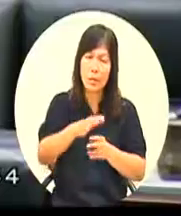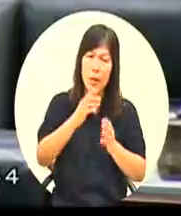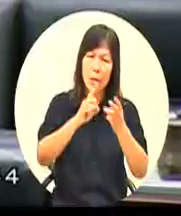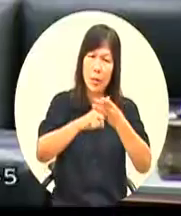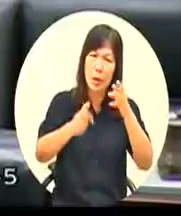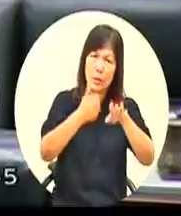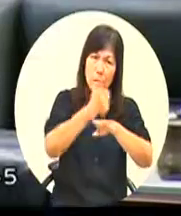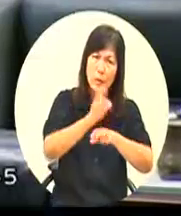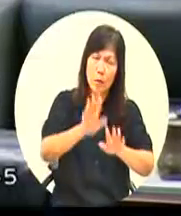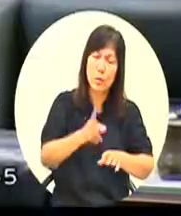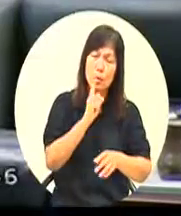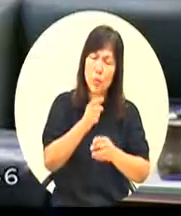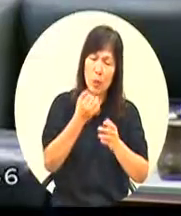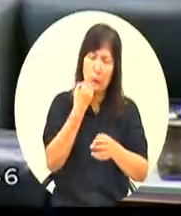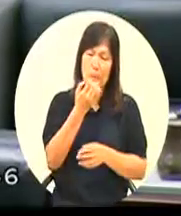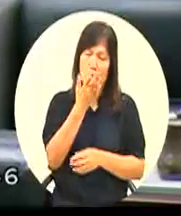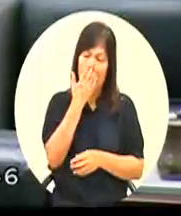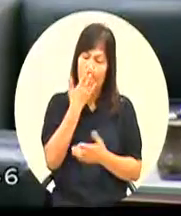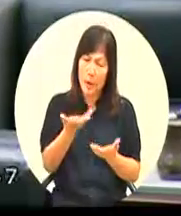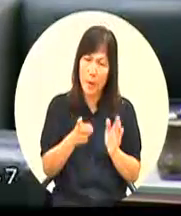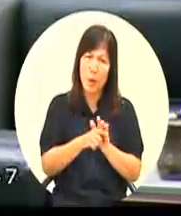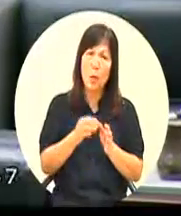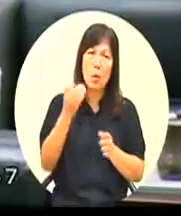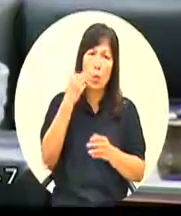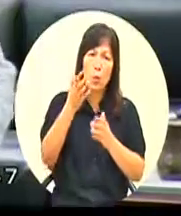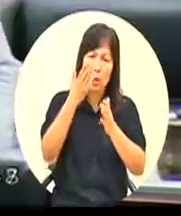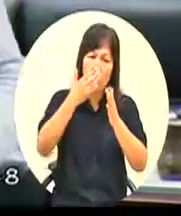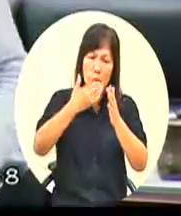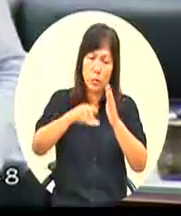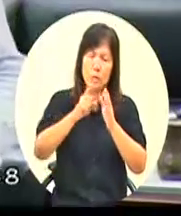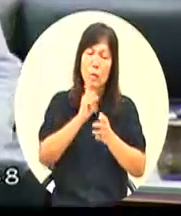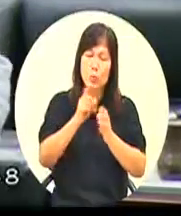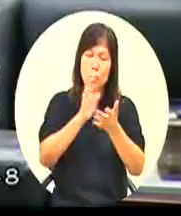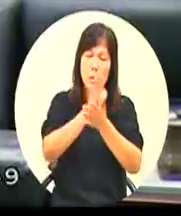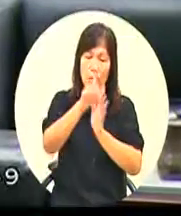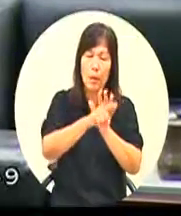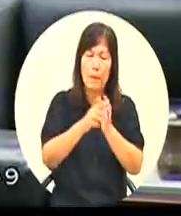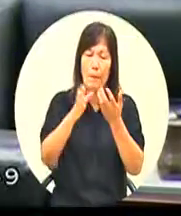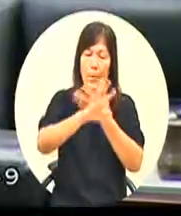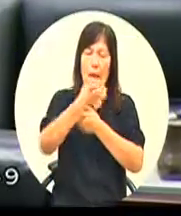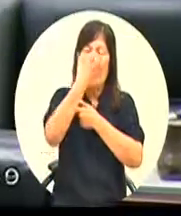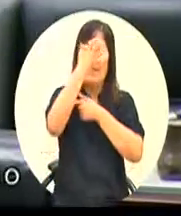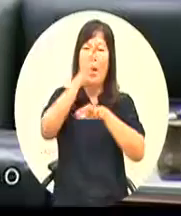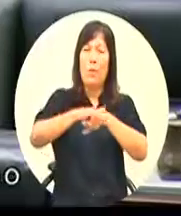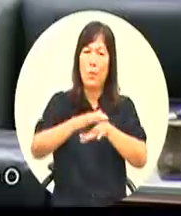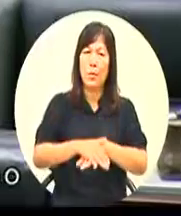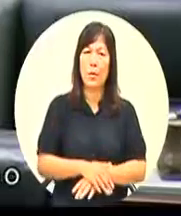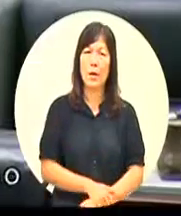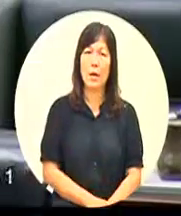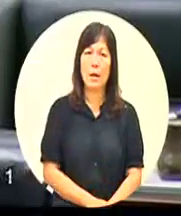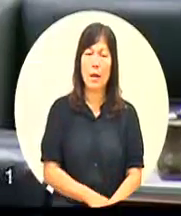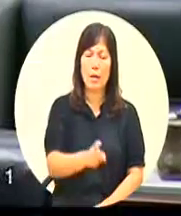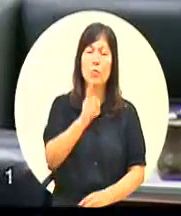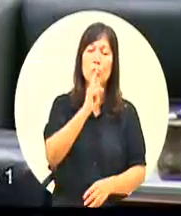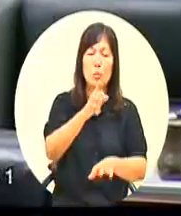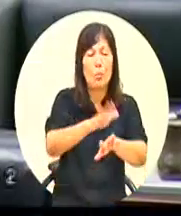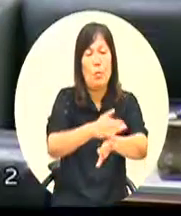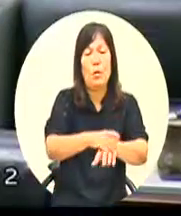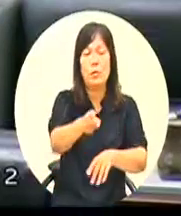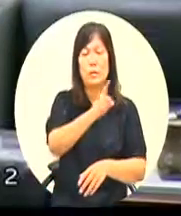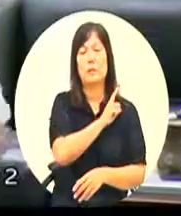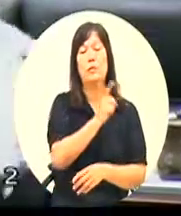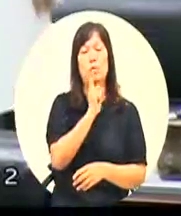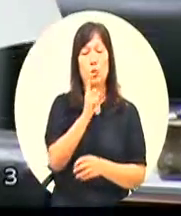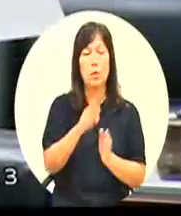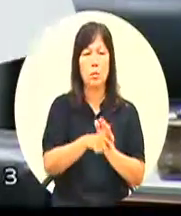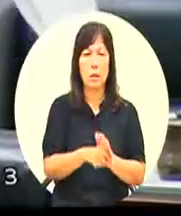敢说哪一间学校吗？那间学校我说出来会被人家修理，我跟你讲。 绝对不会的，我绝对不会修理他。 不会是你在讲的，不会。 如果议员反映